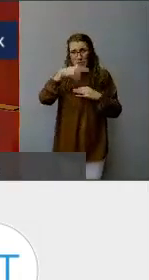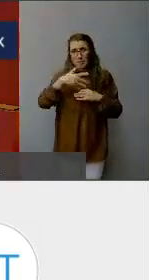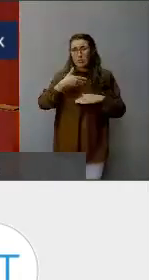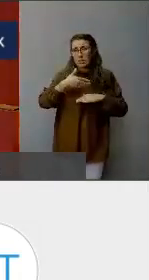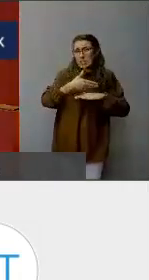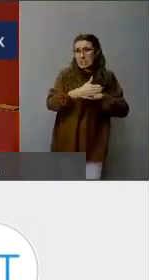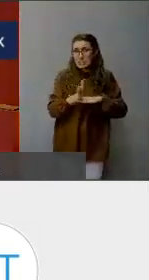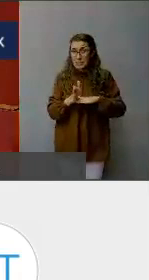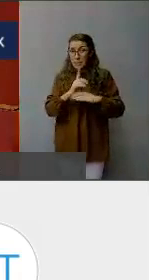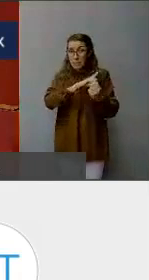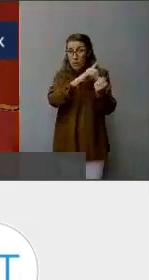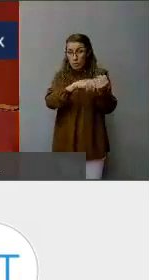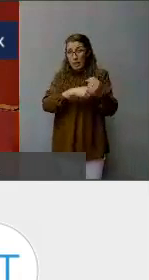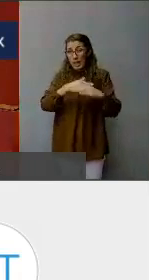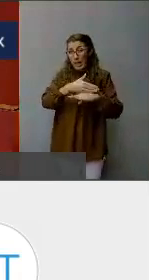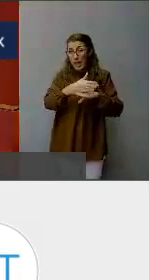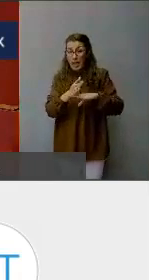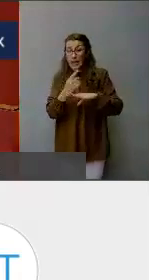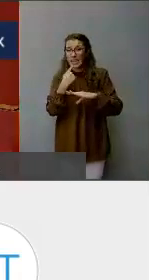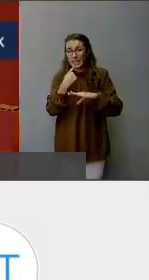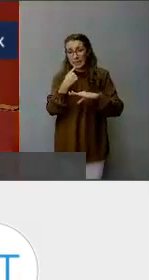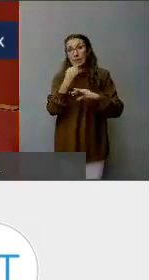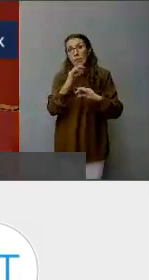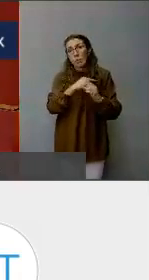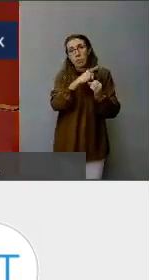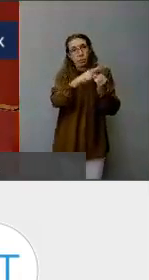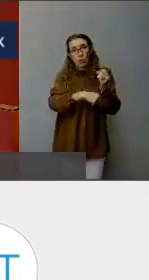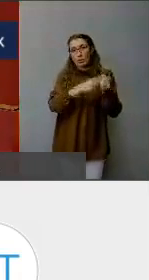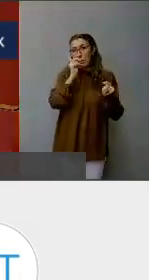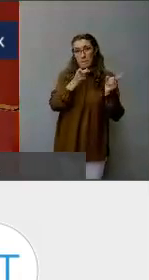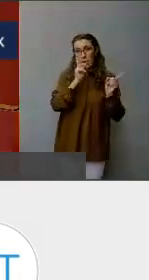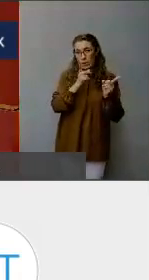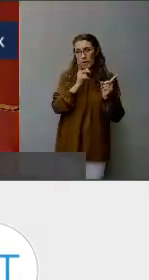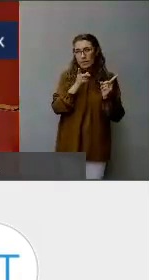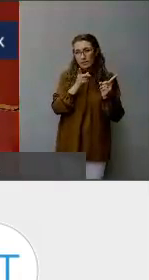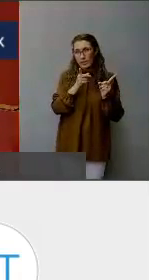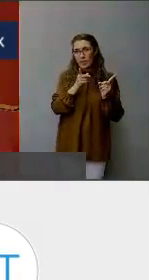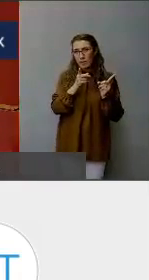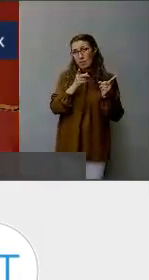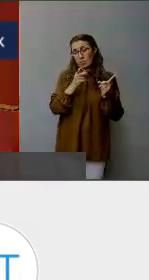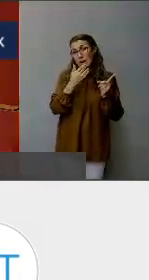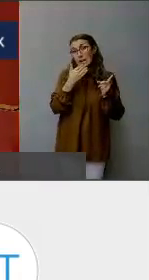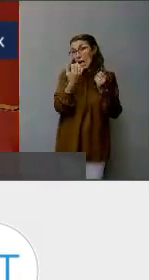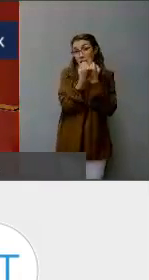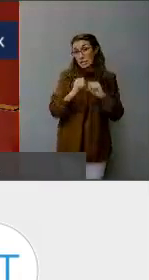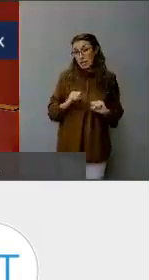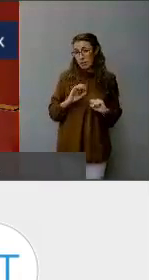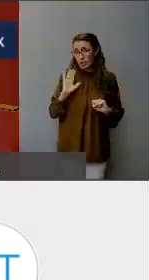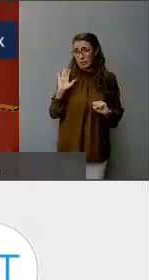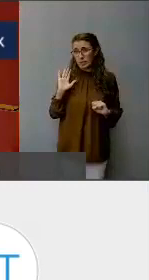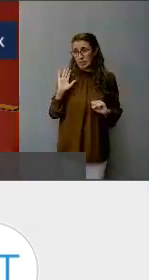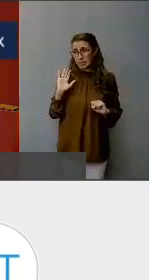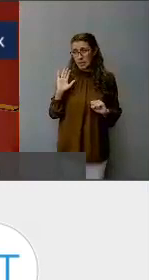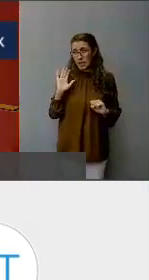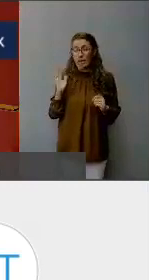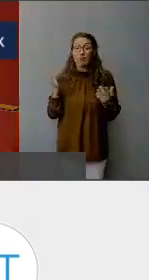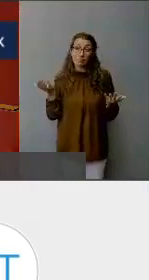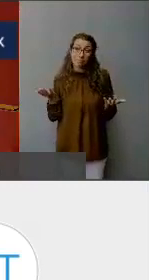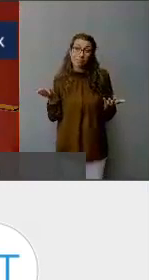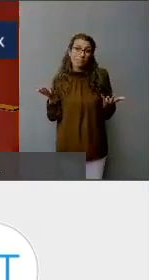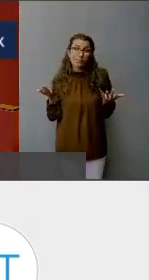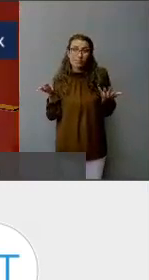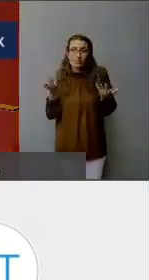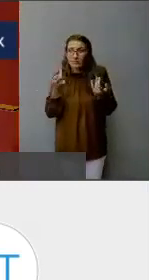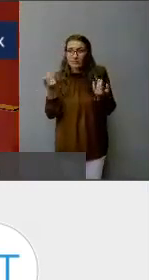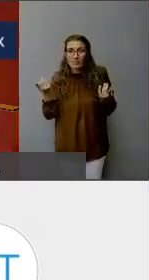faccia proprio chi ha il potere politico di farlo in base all investitura democratica e nella fattispecie appunto è anche la giunta